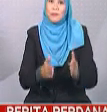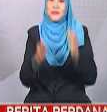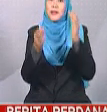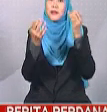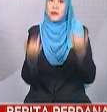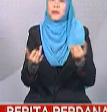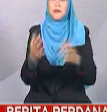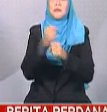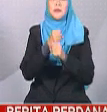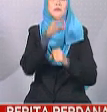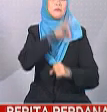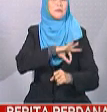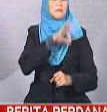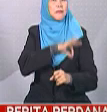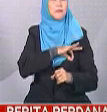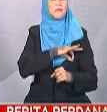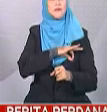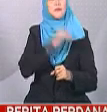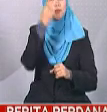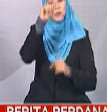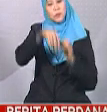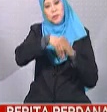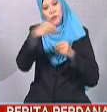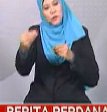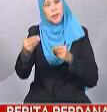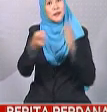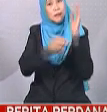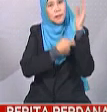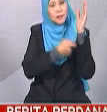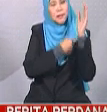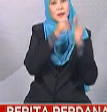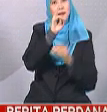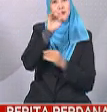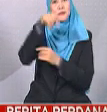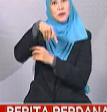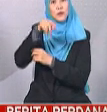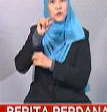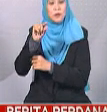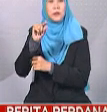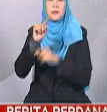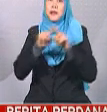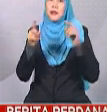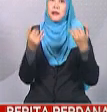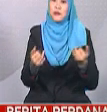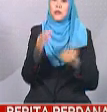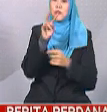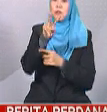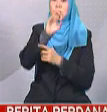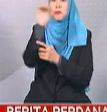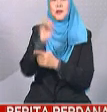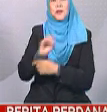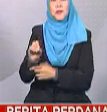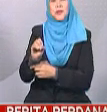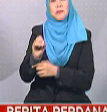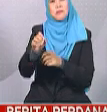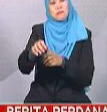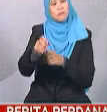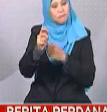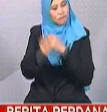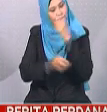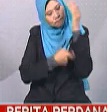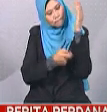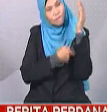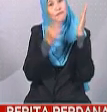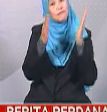seterusnya mendapat manfaat daripada insentif pengeluaran getah eight Pada masa ini hanya 20 Kratos pekebun getah di